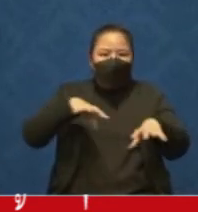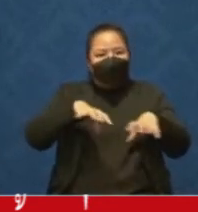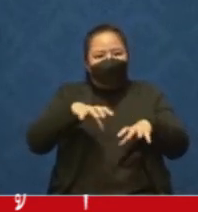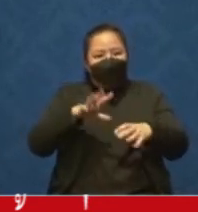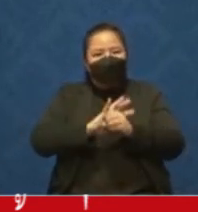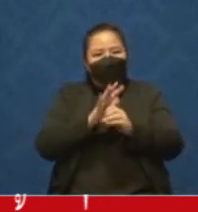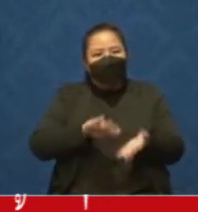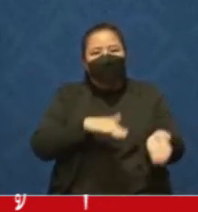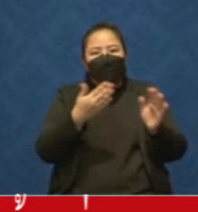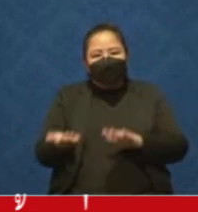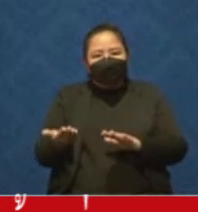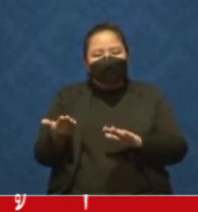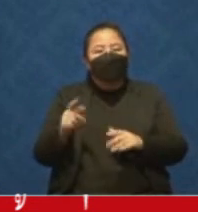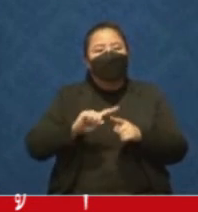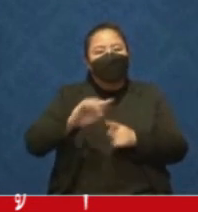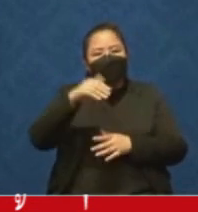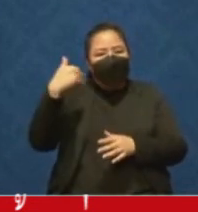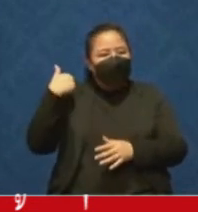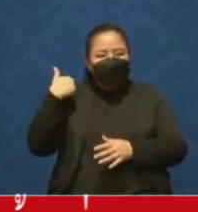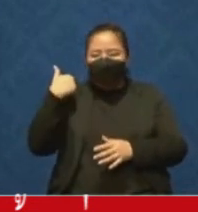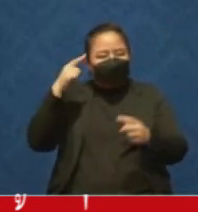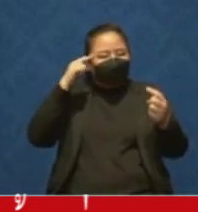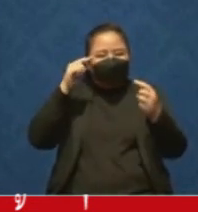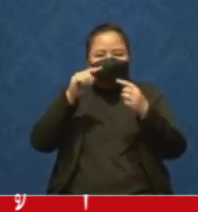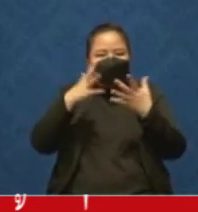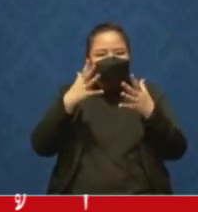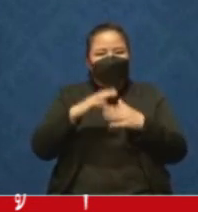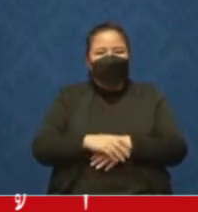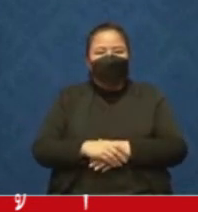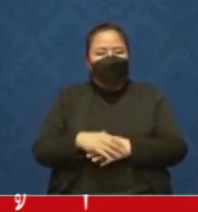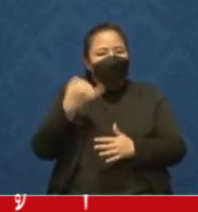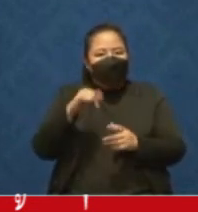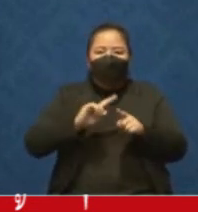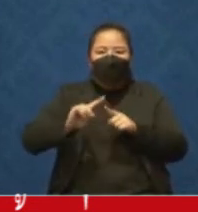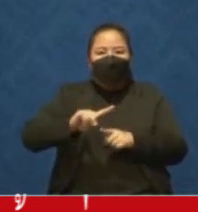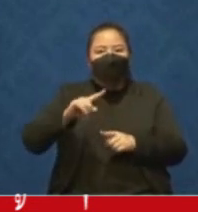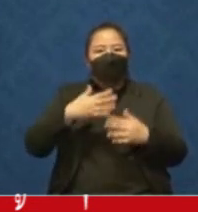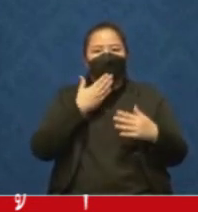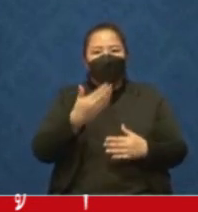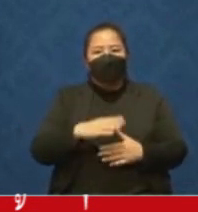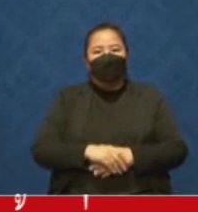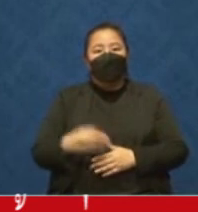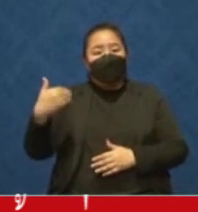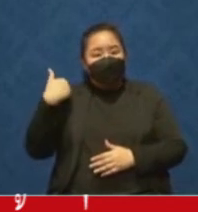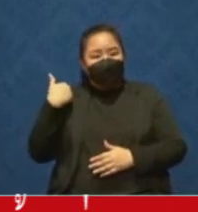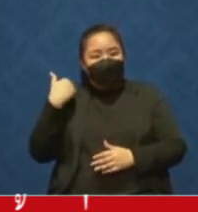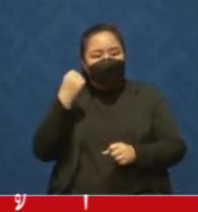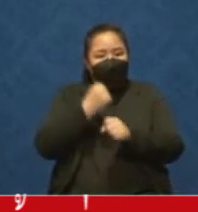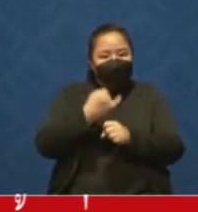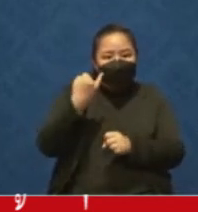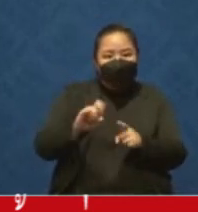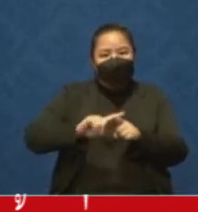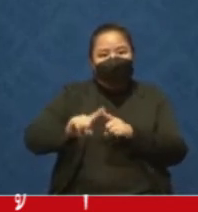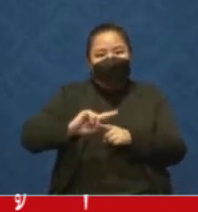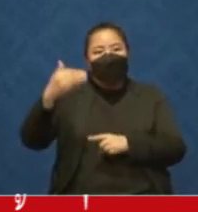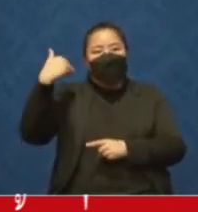วิด ล้มเหลวขาดประสิทธภาพ ขาดวิสัยทัติประเมิสถานการณผิดพลาดอาจจะมีการทุดจริขอรับท่าน